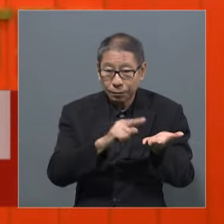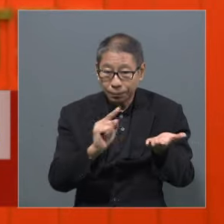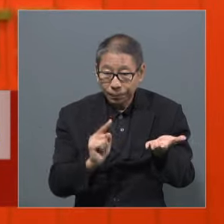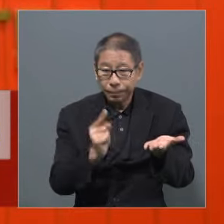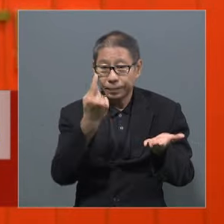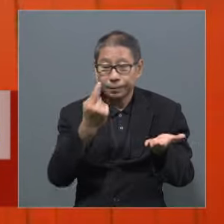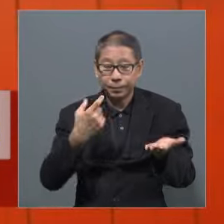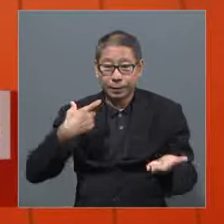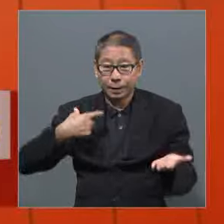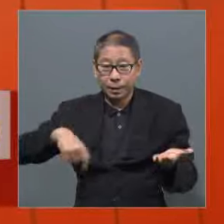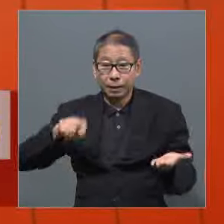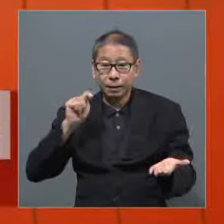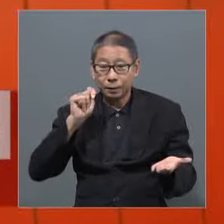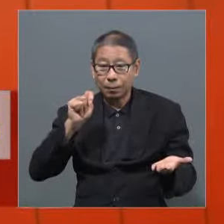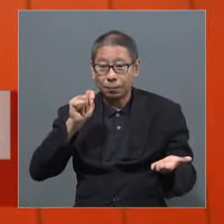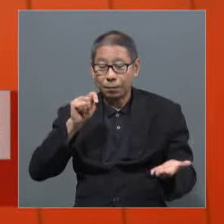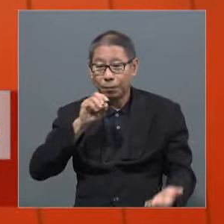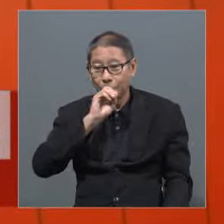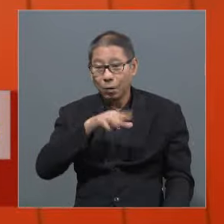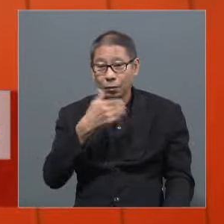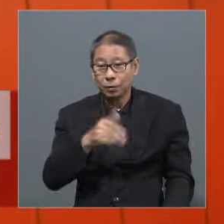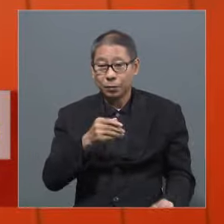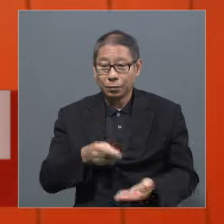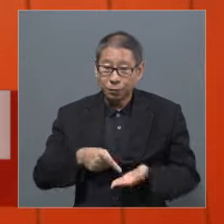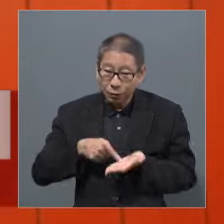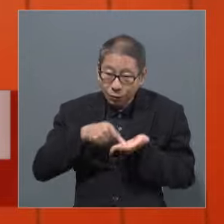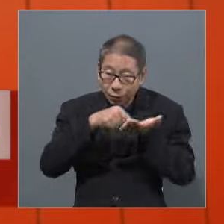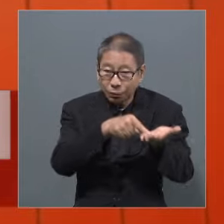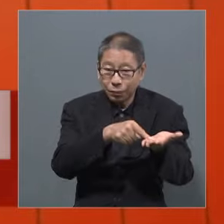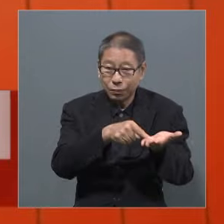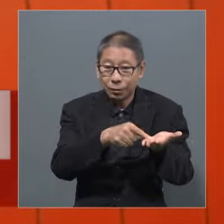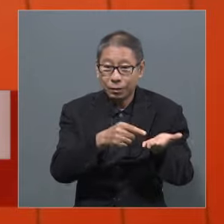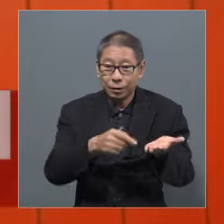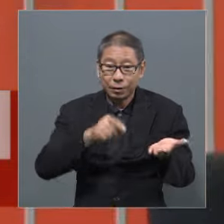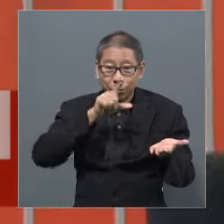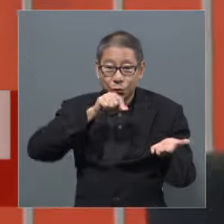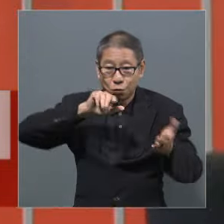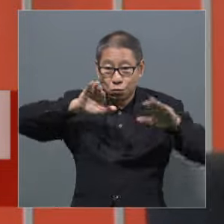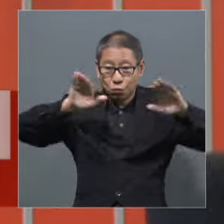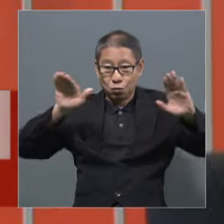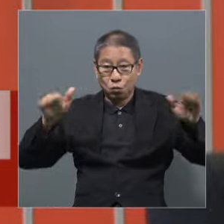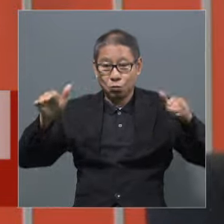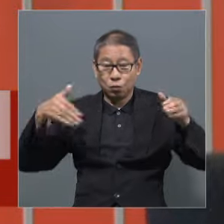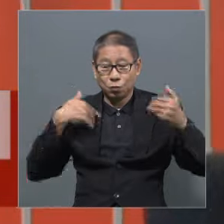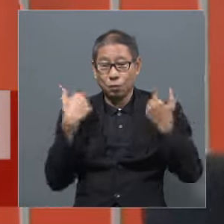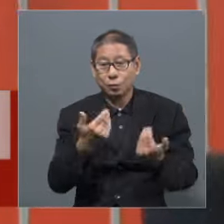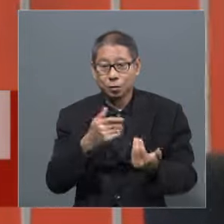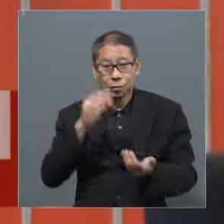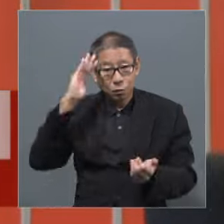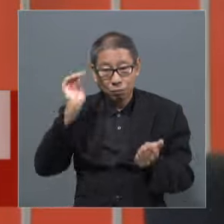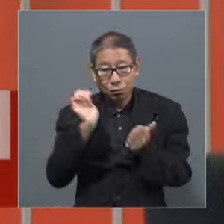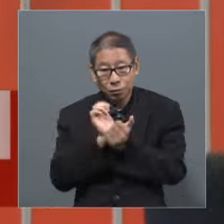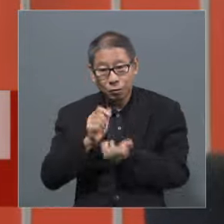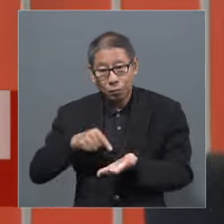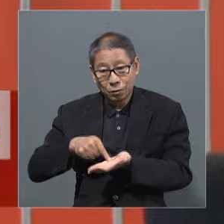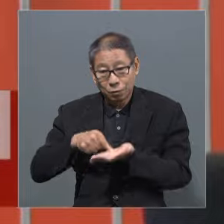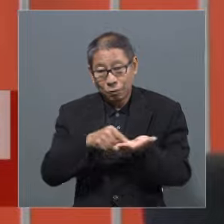ตั้มเรียกกันว่าเป็นการเอาเหยื่อมาป้อนอินทรีย์โดยเปิดเผยข้อมูลอ้างว่ามีตำรวจรับผลประโยชน์